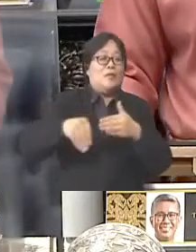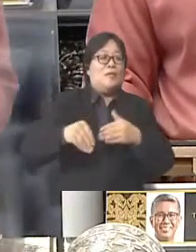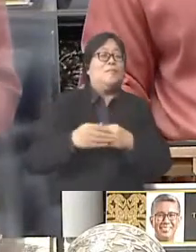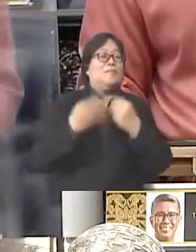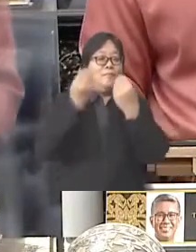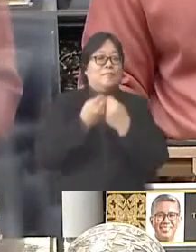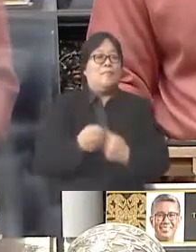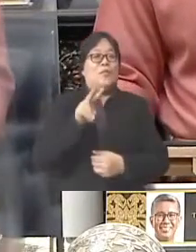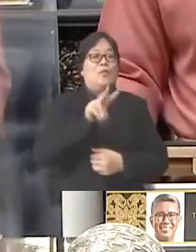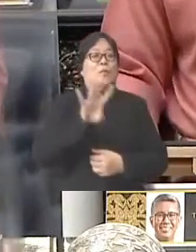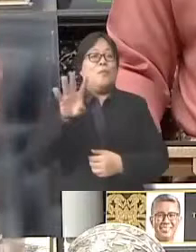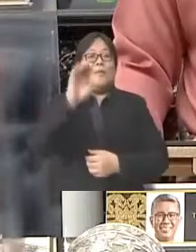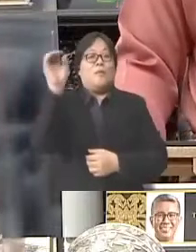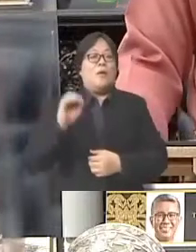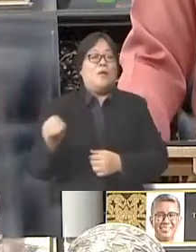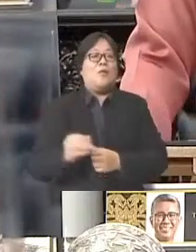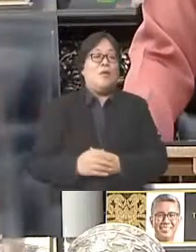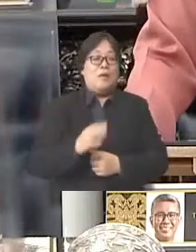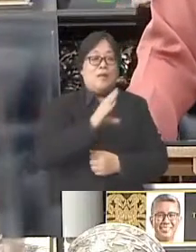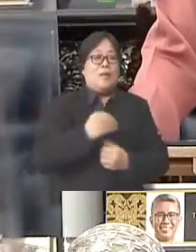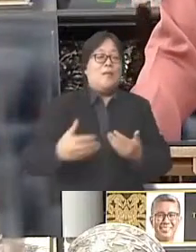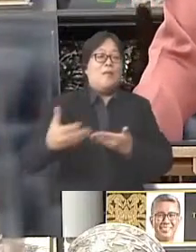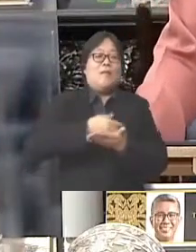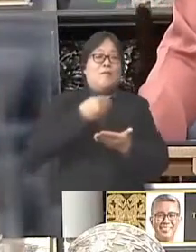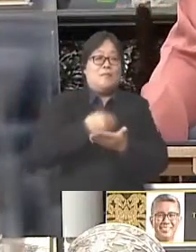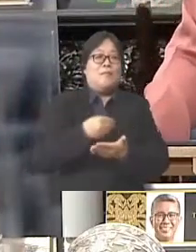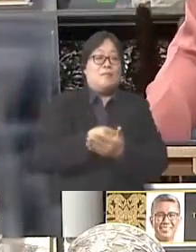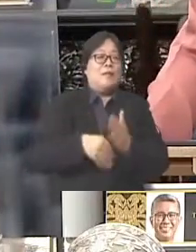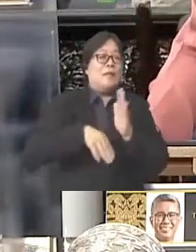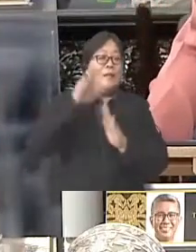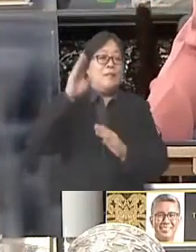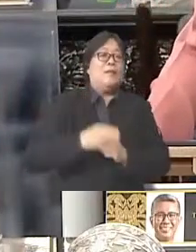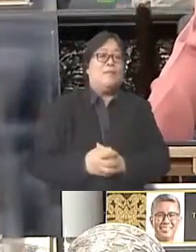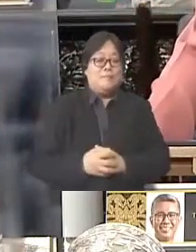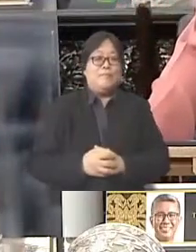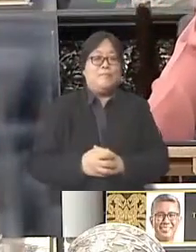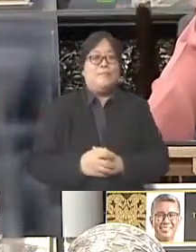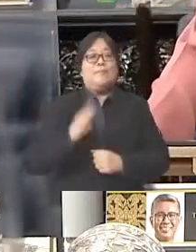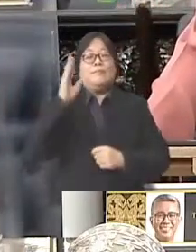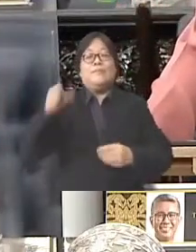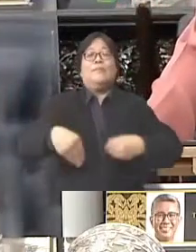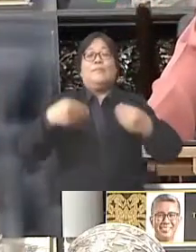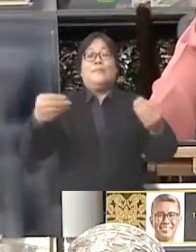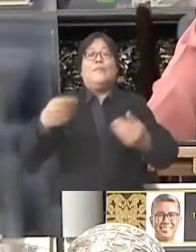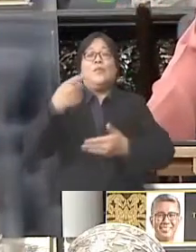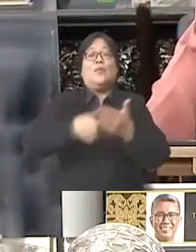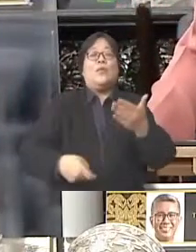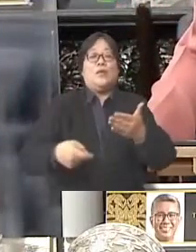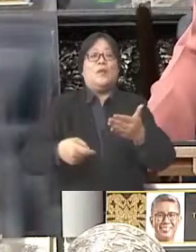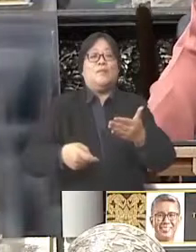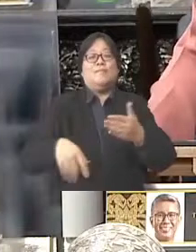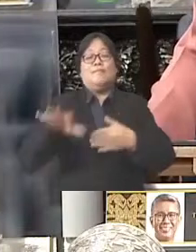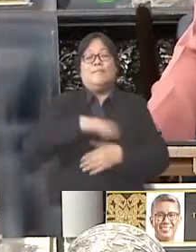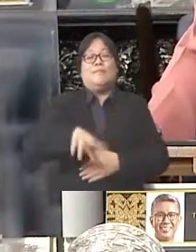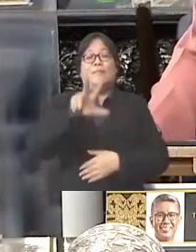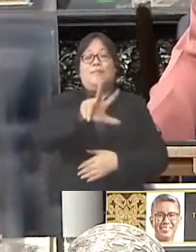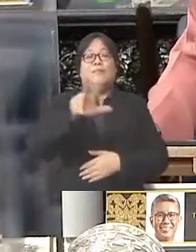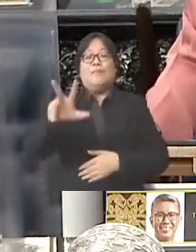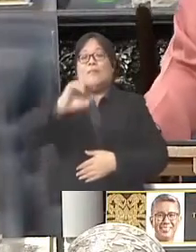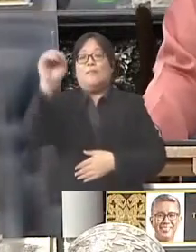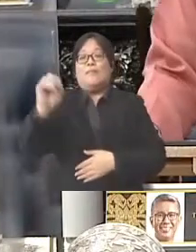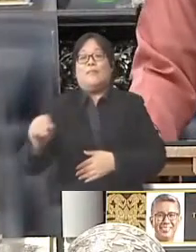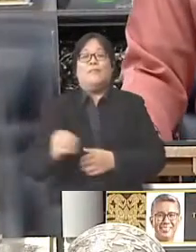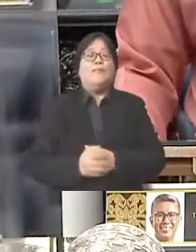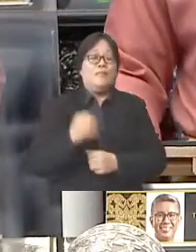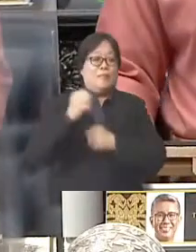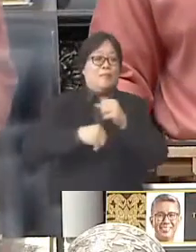pajak ada 20400 dan pendapatan Cukai selebihnya akan dikenakan Cukai kedapatan padek ada 33